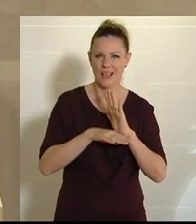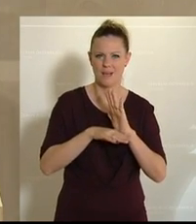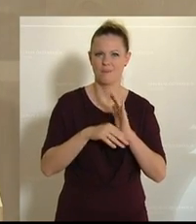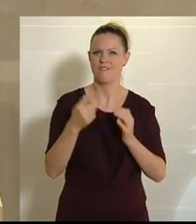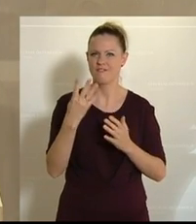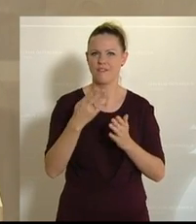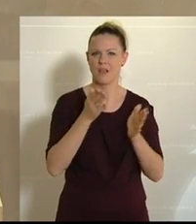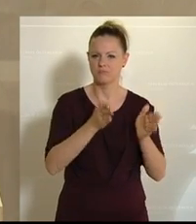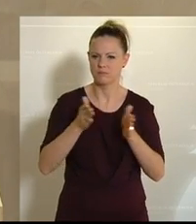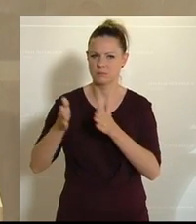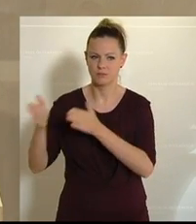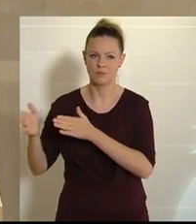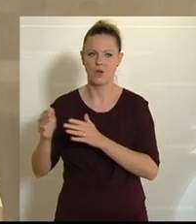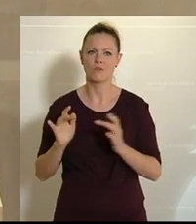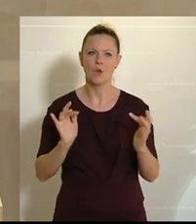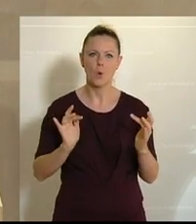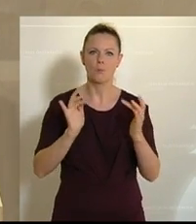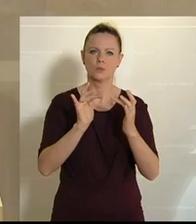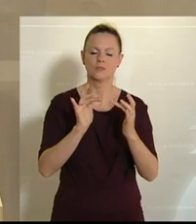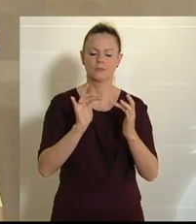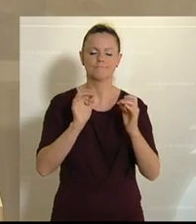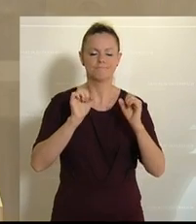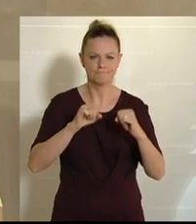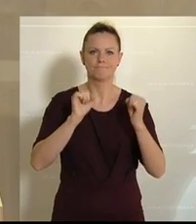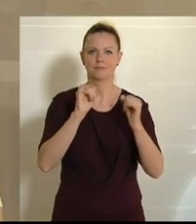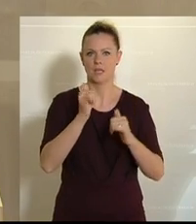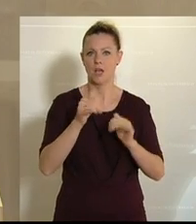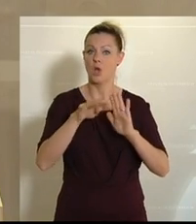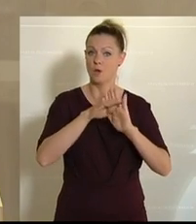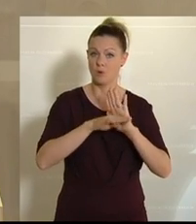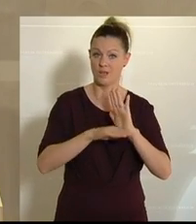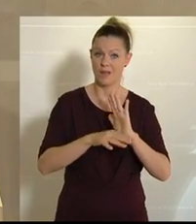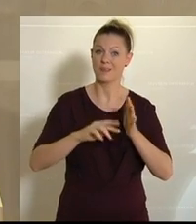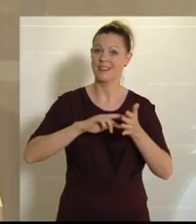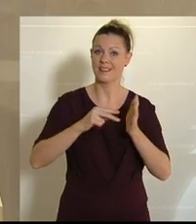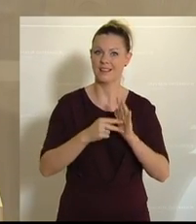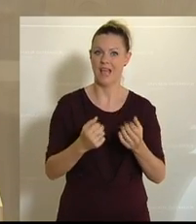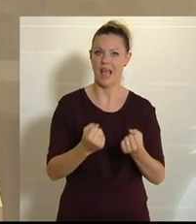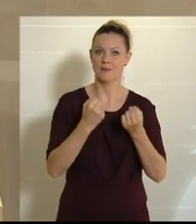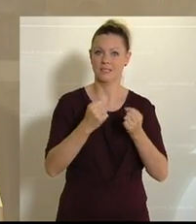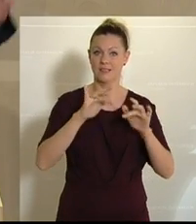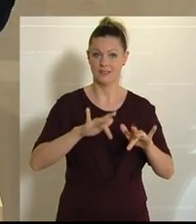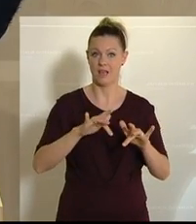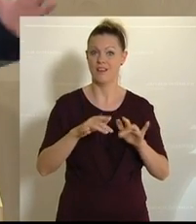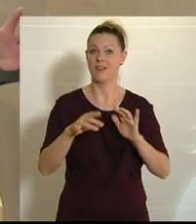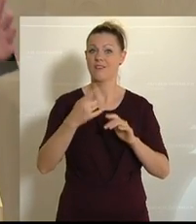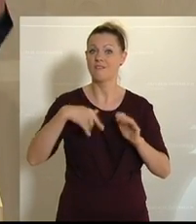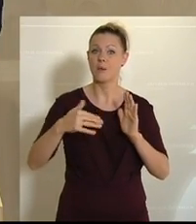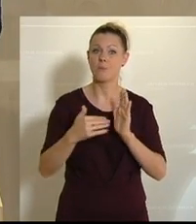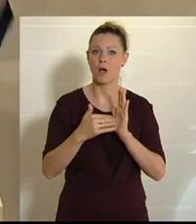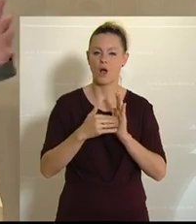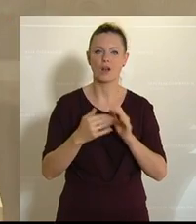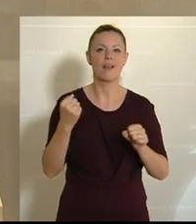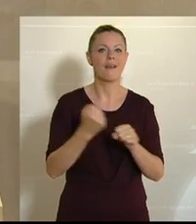der Opposition entsprechend entgegengekommen. Die Programme sind damit technisch abgesichert, die wir dringend brauchen.